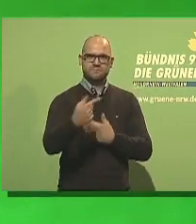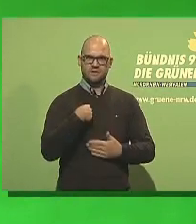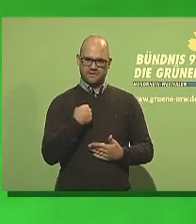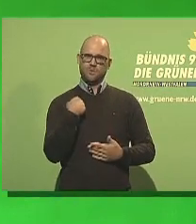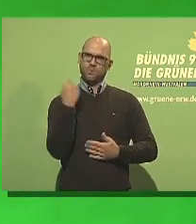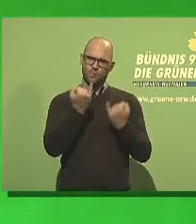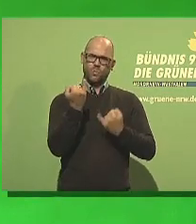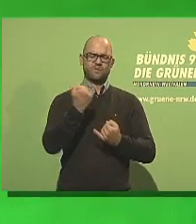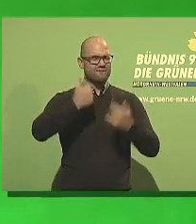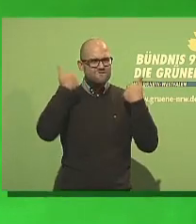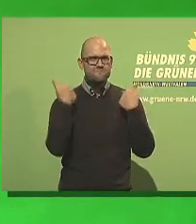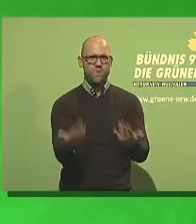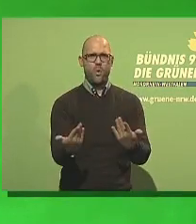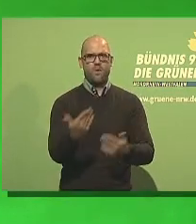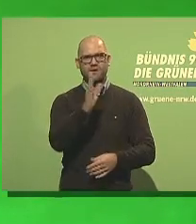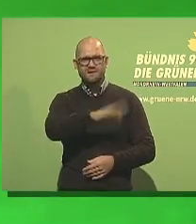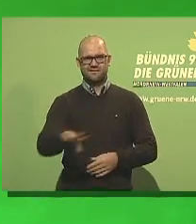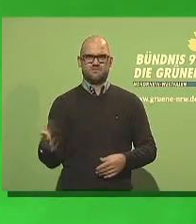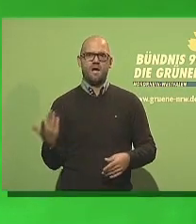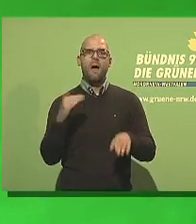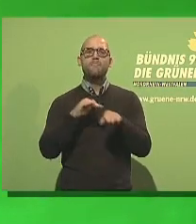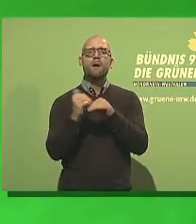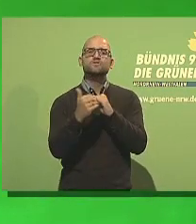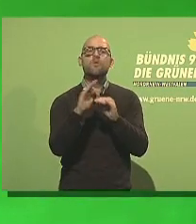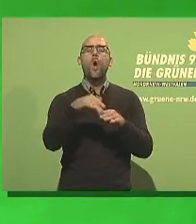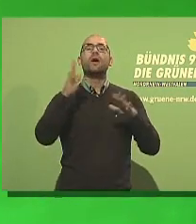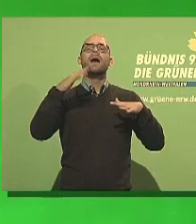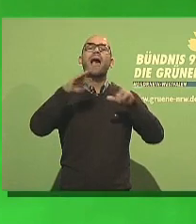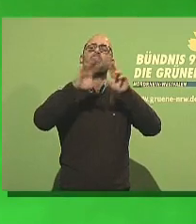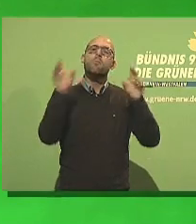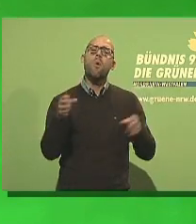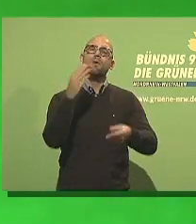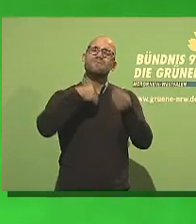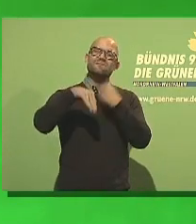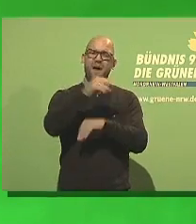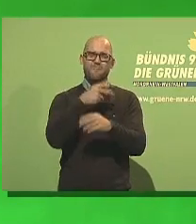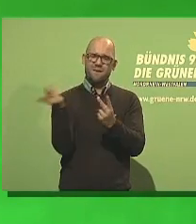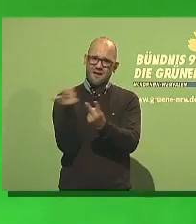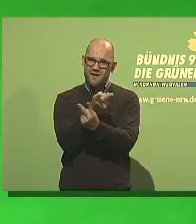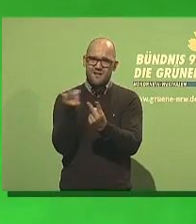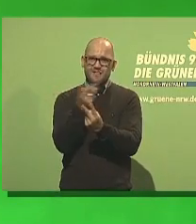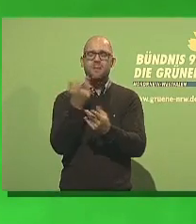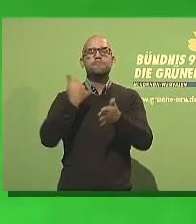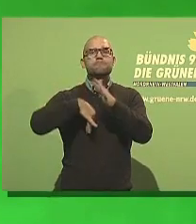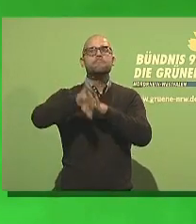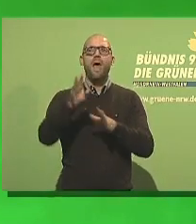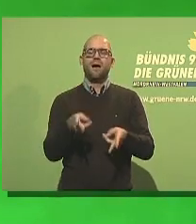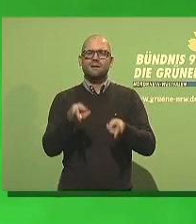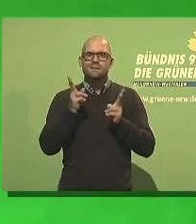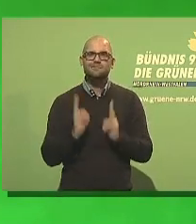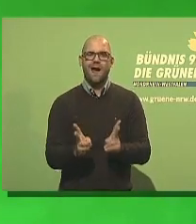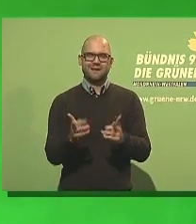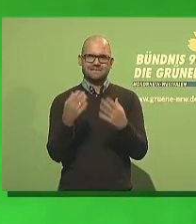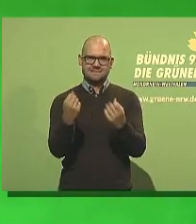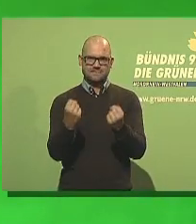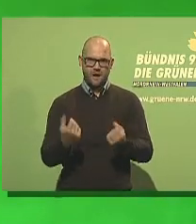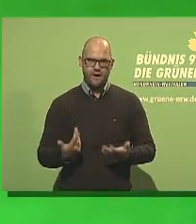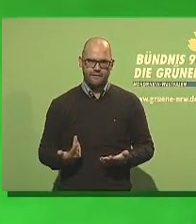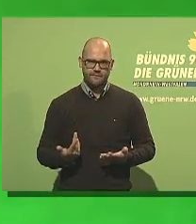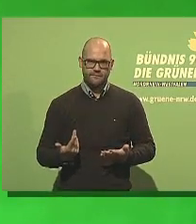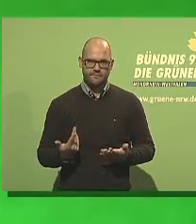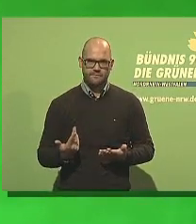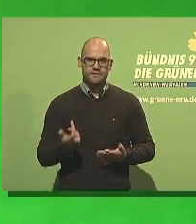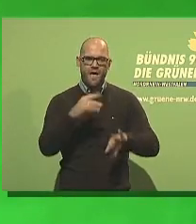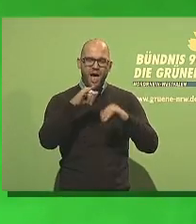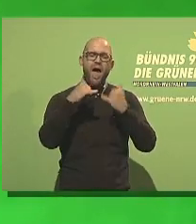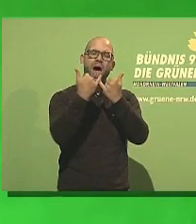ran. Wir wollen Patchwork- und Regenbogenfamilien rechtlich besser absichern. Wir wollen soziale Eltern stärken. Das